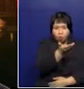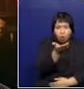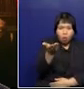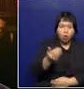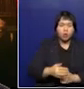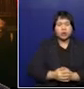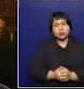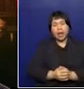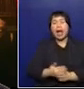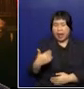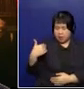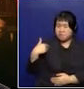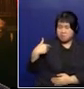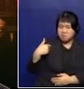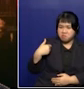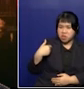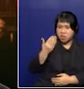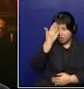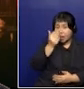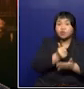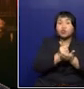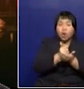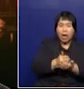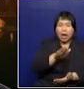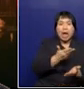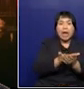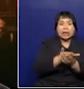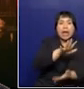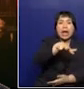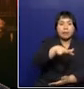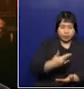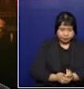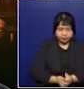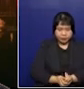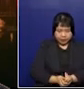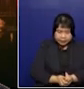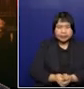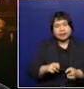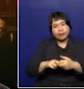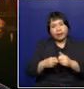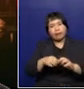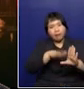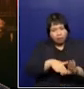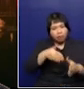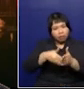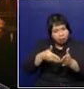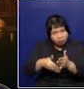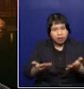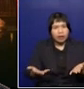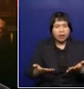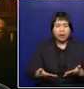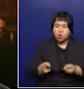อนนั้น ก็มีมาตรการแบบเฉพาะหน้าออกมาบอกแจก 5,000 บาทก็แล้วกันมันก็มีปัญหาเรื่องการลงทะเบียนเรื่องการแจกเงินเอ้าแจ